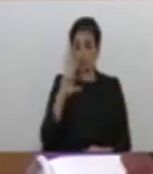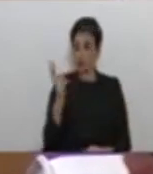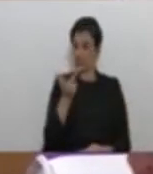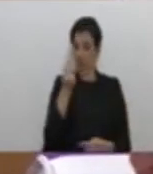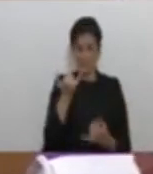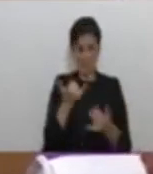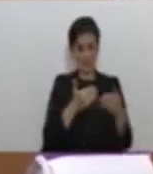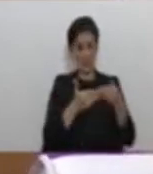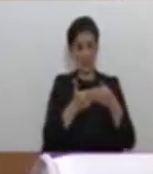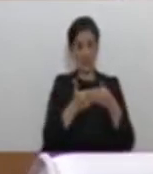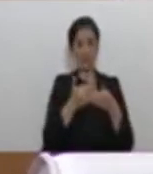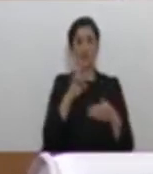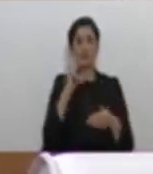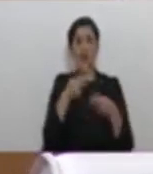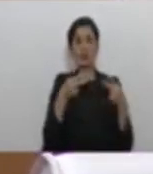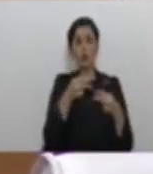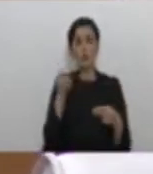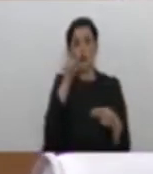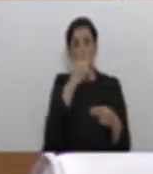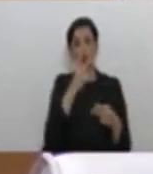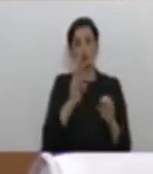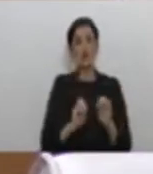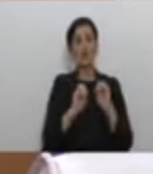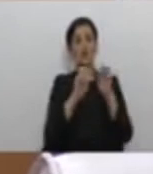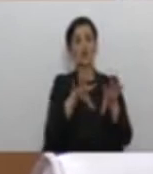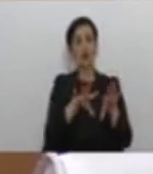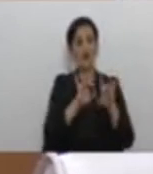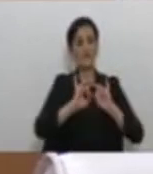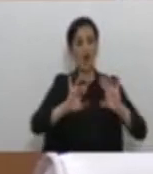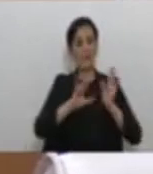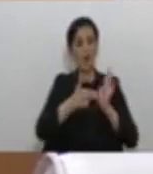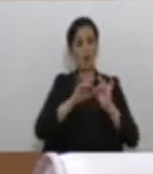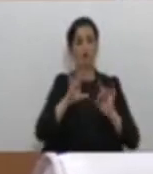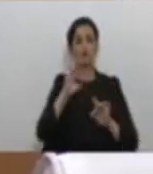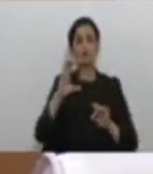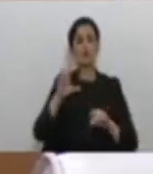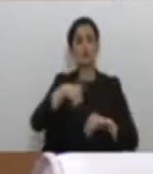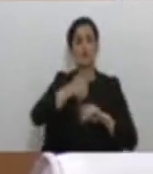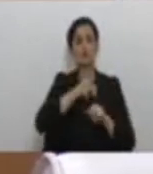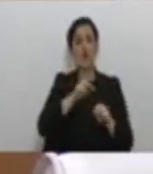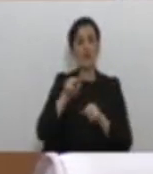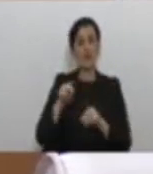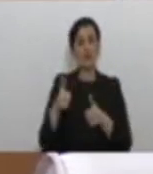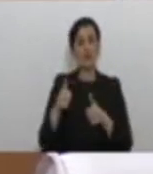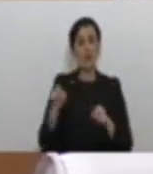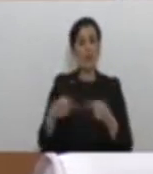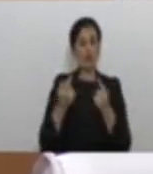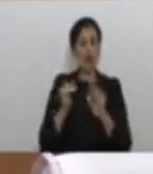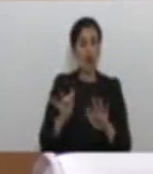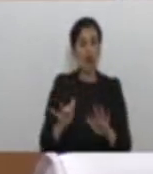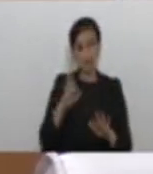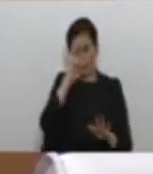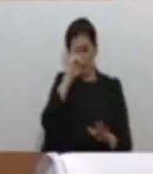როდესაც ჩვენ ნატოლ პარტნიორებს უნდა ჩავაბაროთ ანგარიში, მათ შორის სუსის ზედამხედველობასთან მიმართებაში, თუ როგორ ახორციელებს